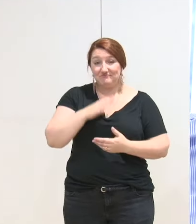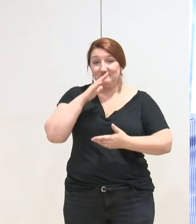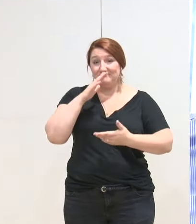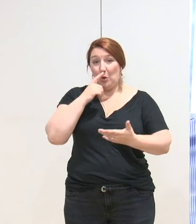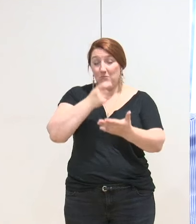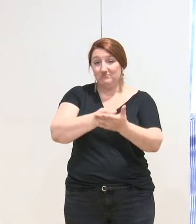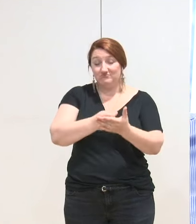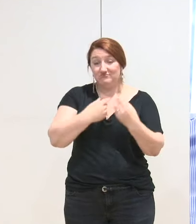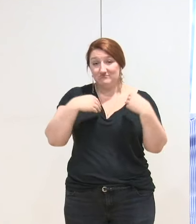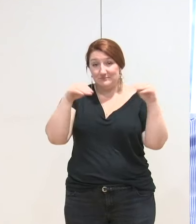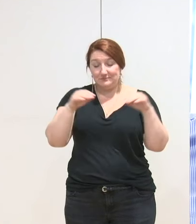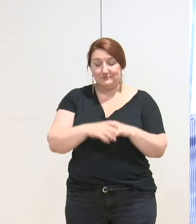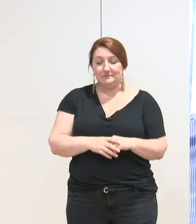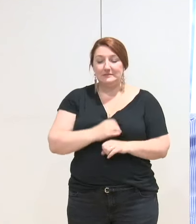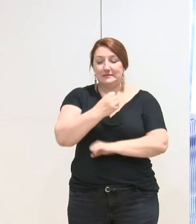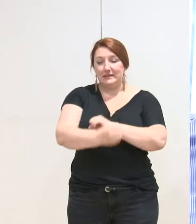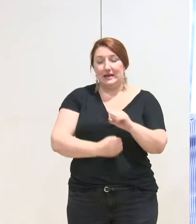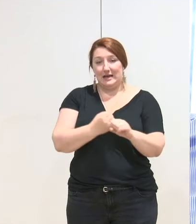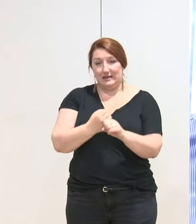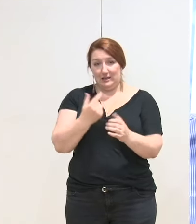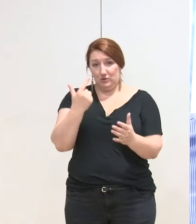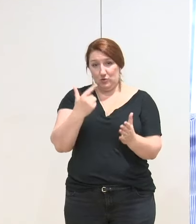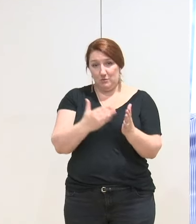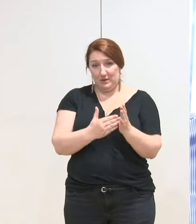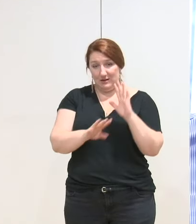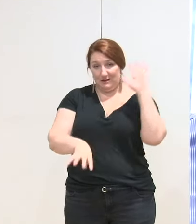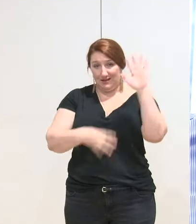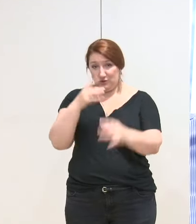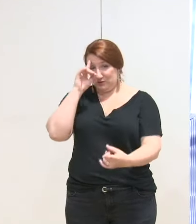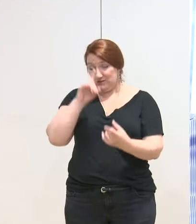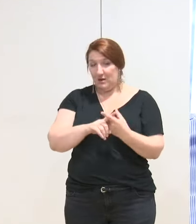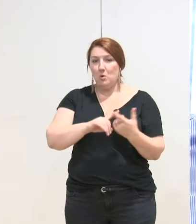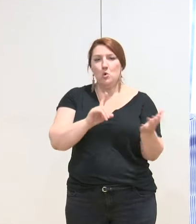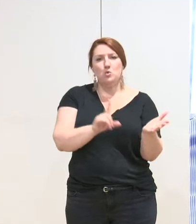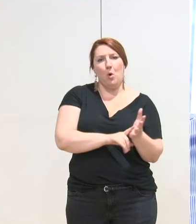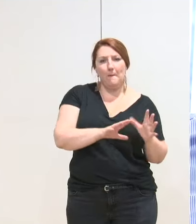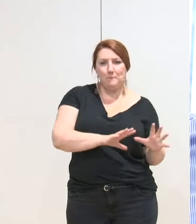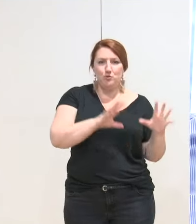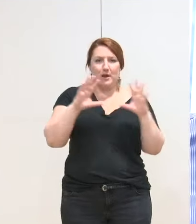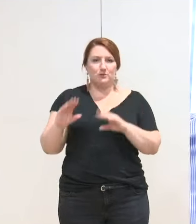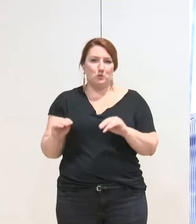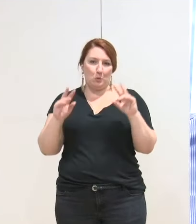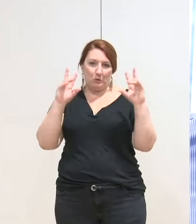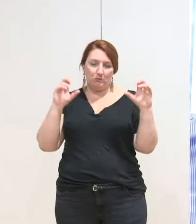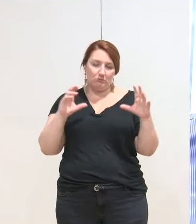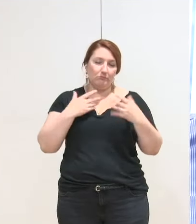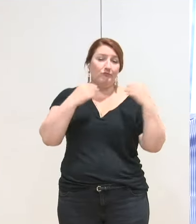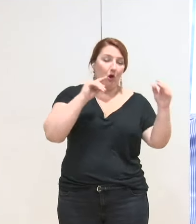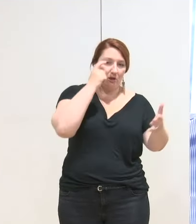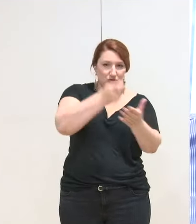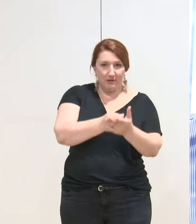2014 sur les droit de mutation c'est le plus mauvais